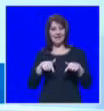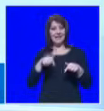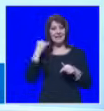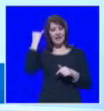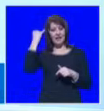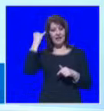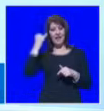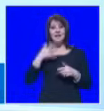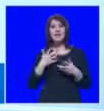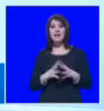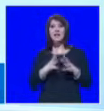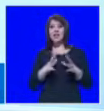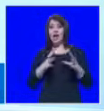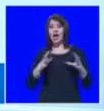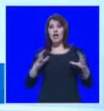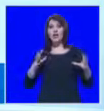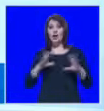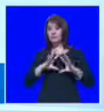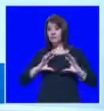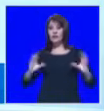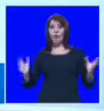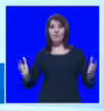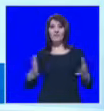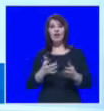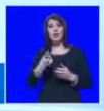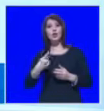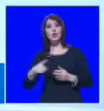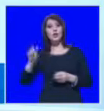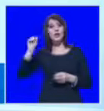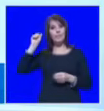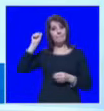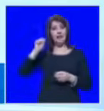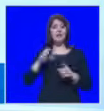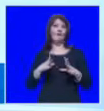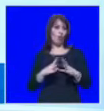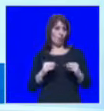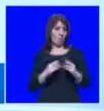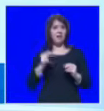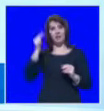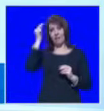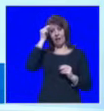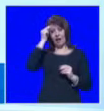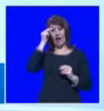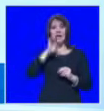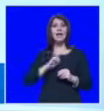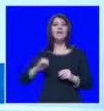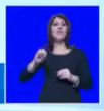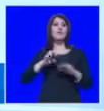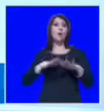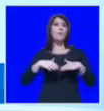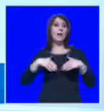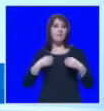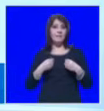разширим максимално, така че тя да обхване и останалите партии, както в Румъния, така и в България, така и в